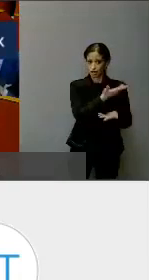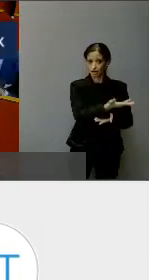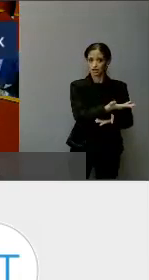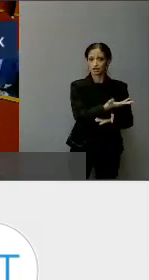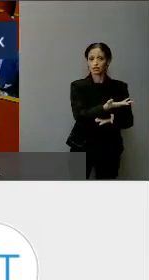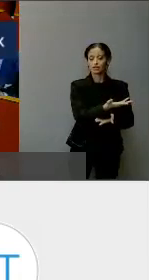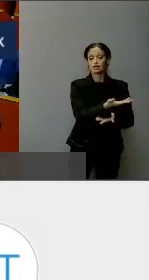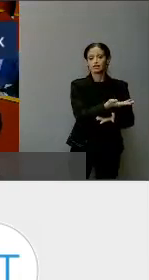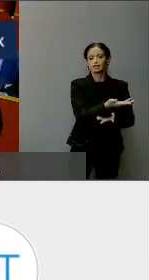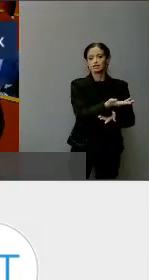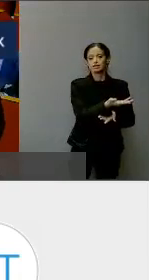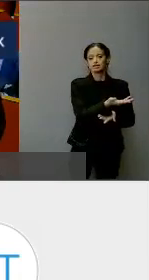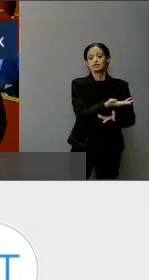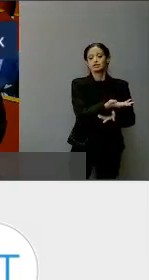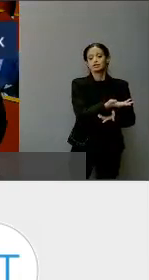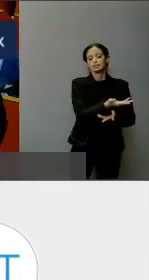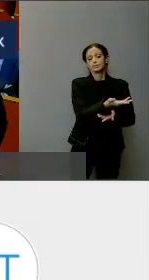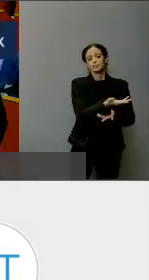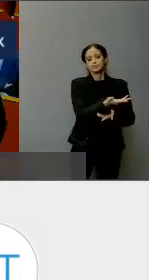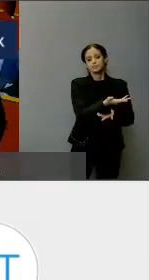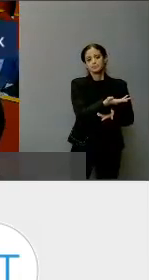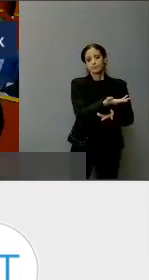si ritornasse